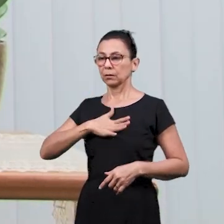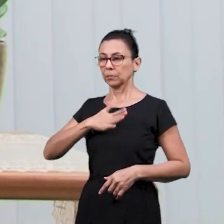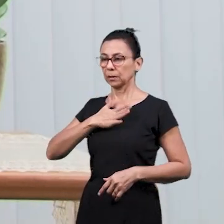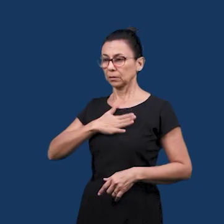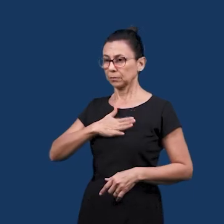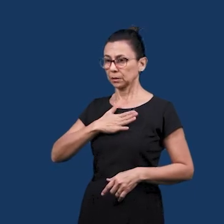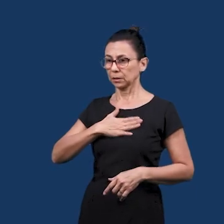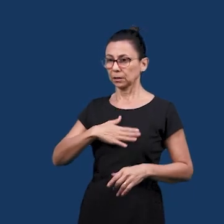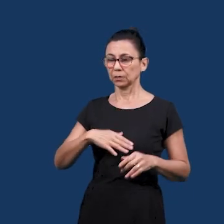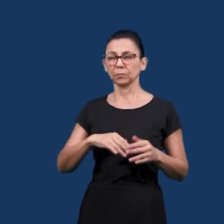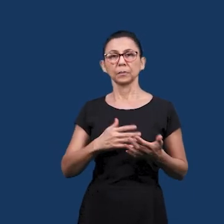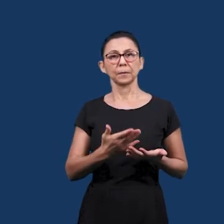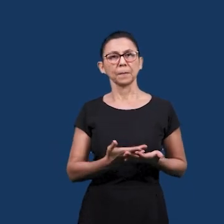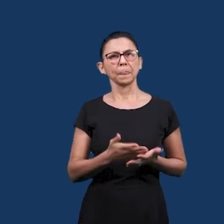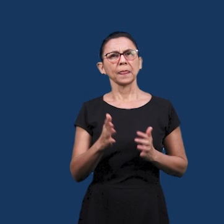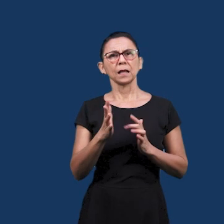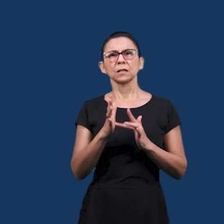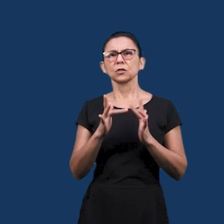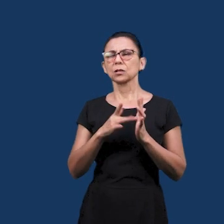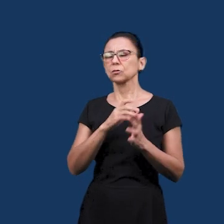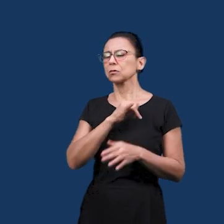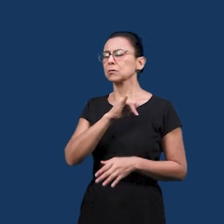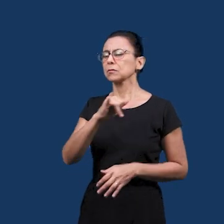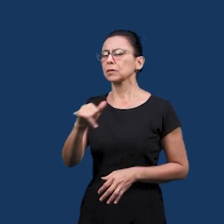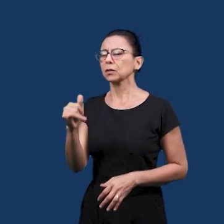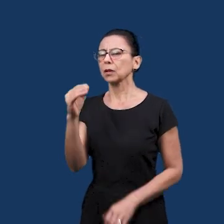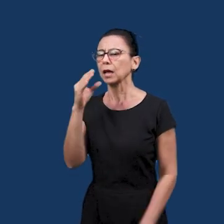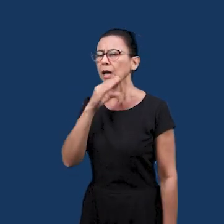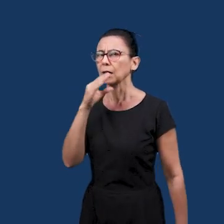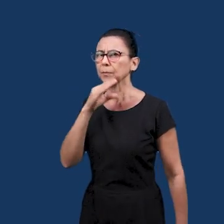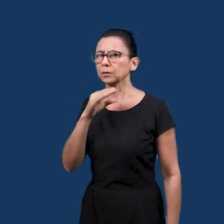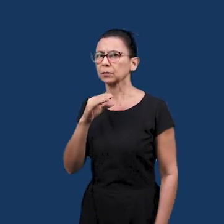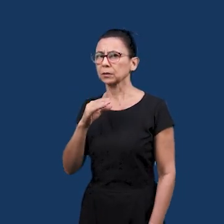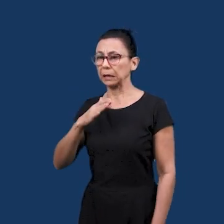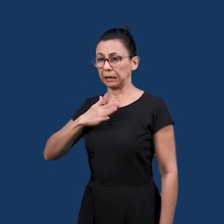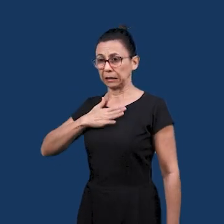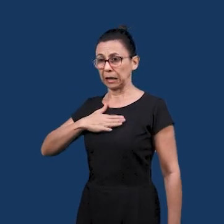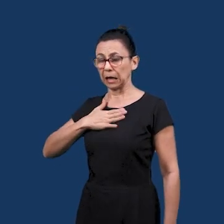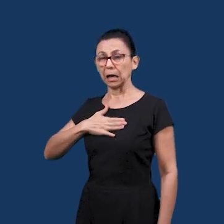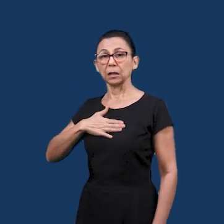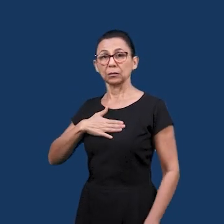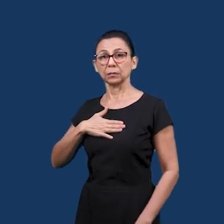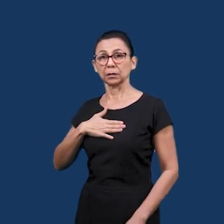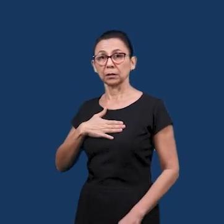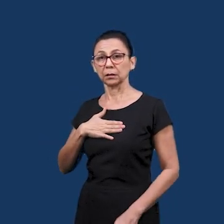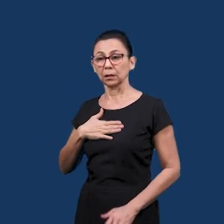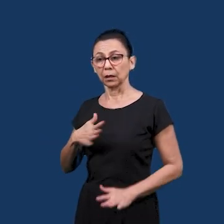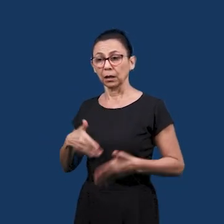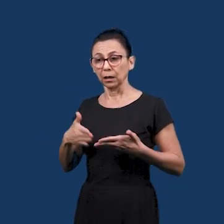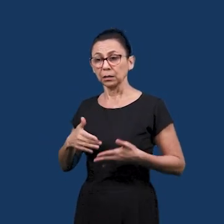они закричали от страха. И в 27 стихе написано: «Но Иисус